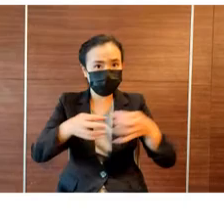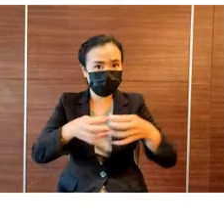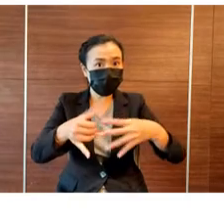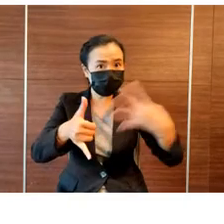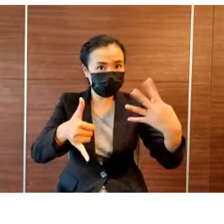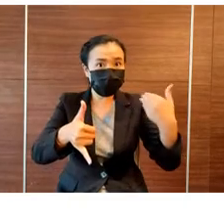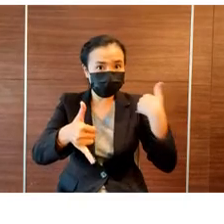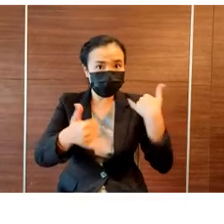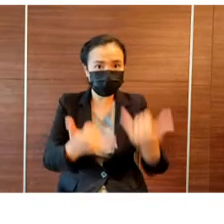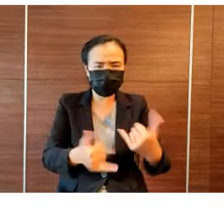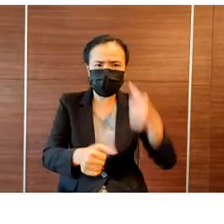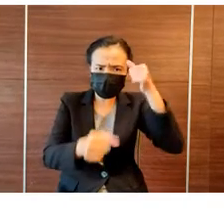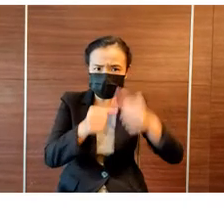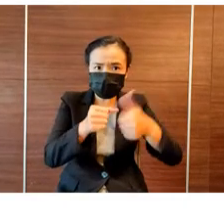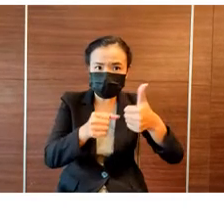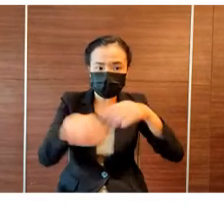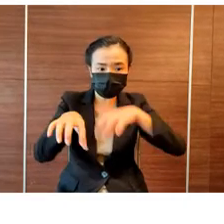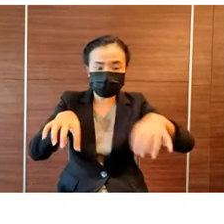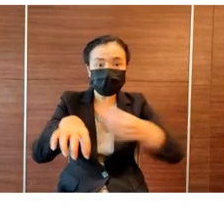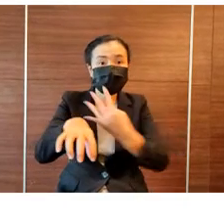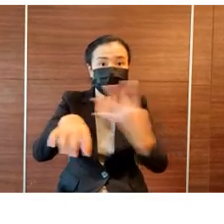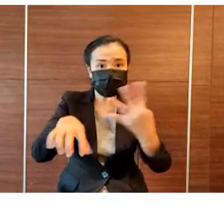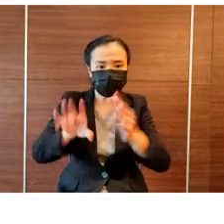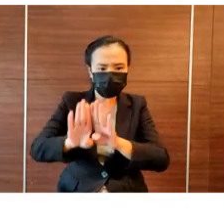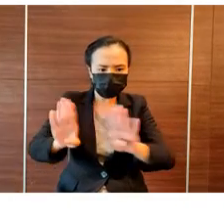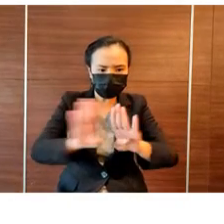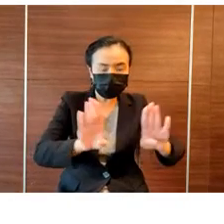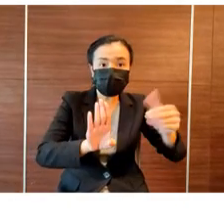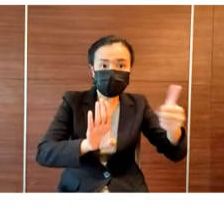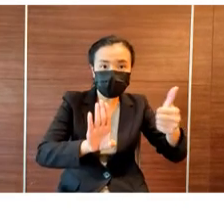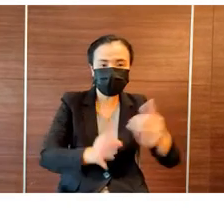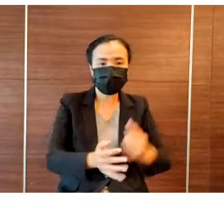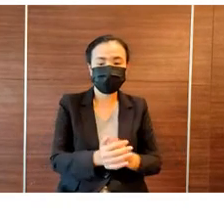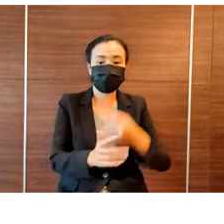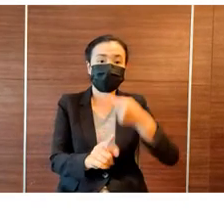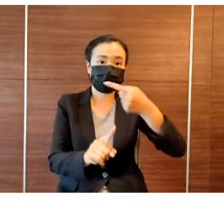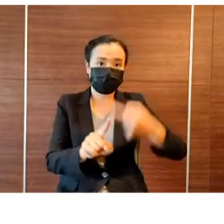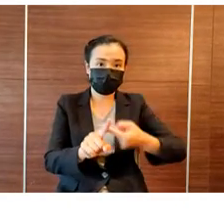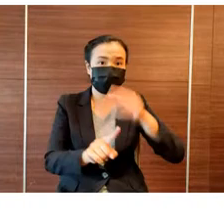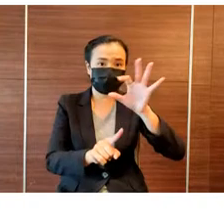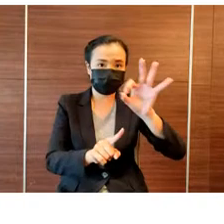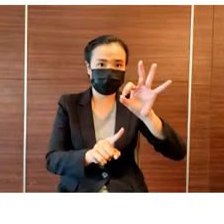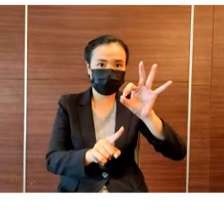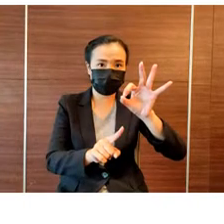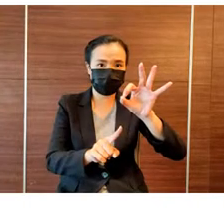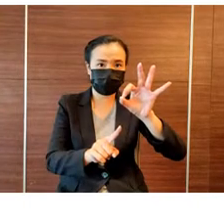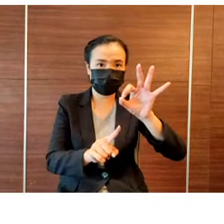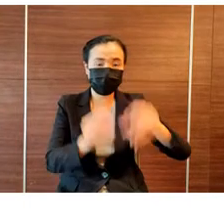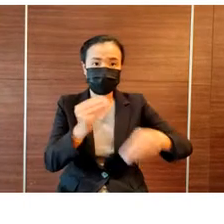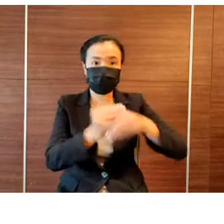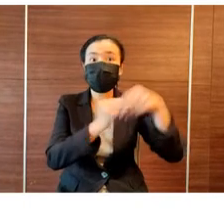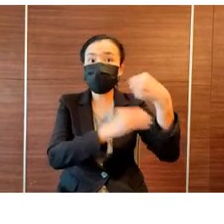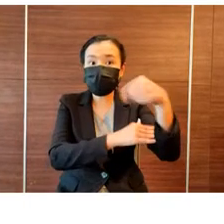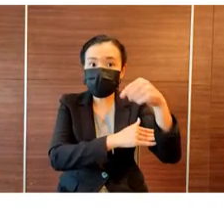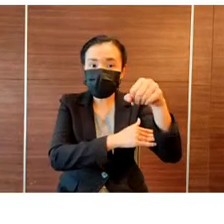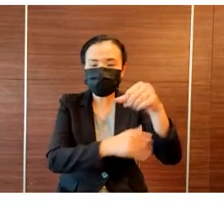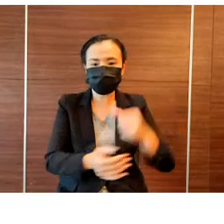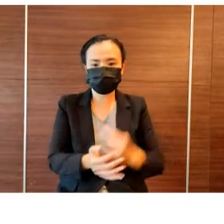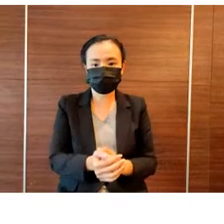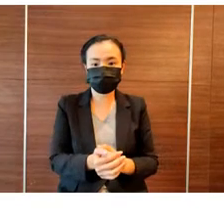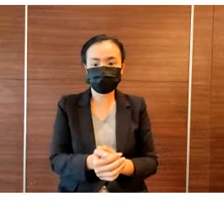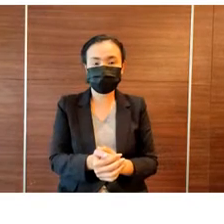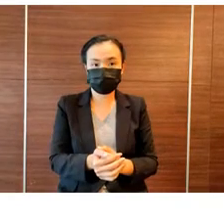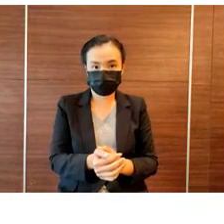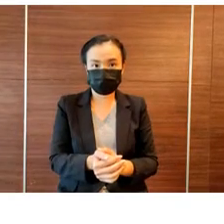างเพศแล้วตอนนี้ถ้าผมจำไม่ผิดเปิด4ที่นะครับแล้วก็เดือนกันยานี้จะขยับเป็น10ที่แล้วก็มี